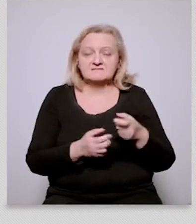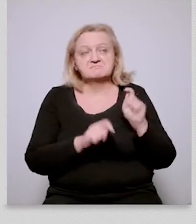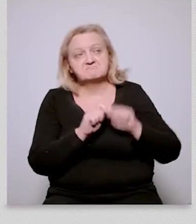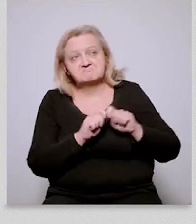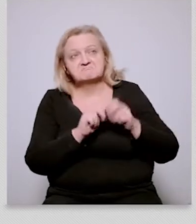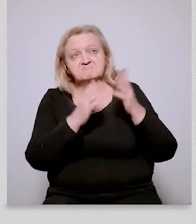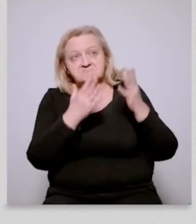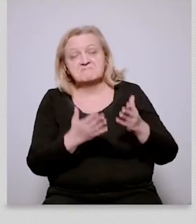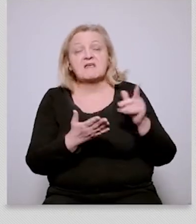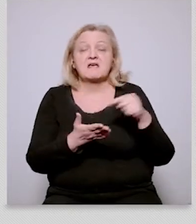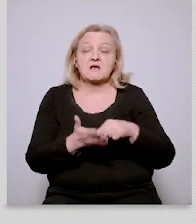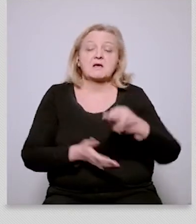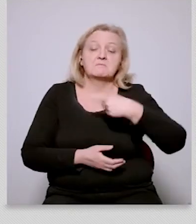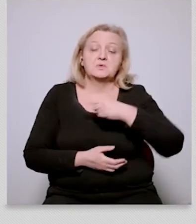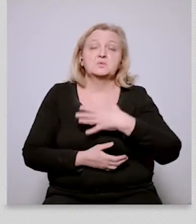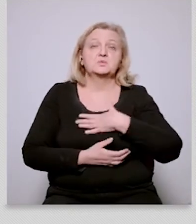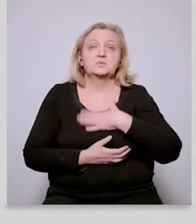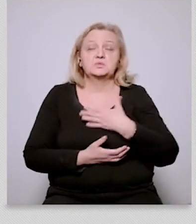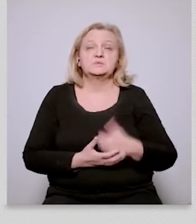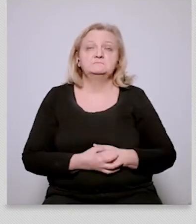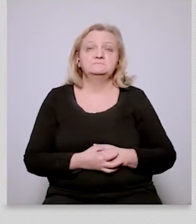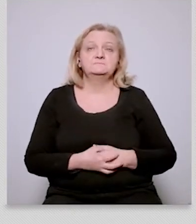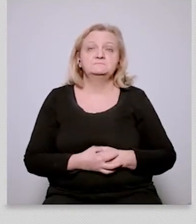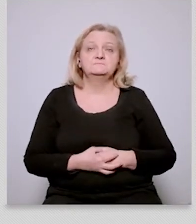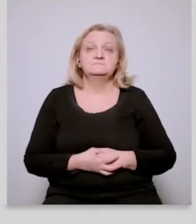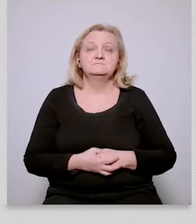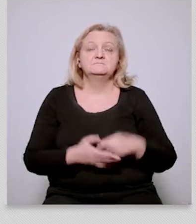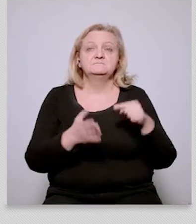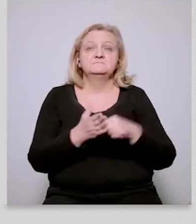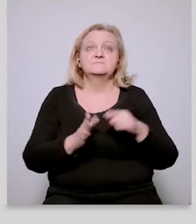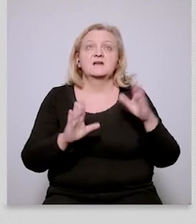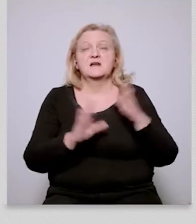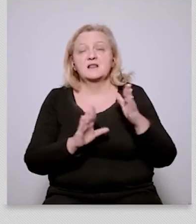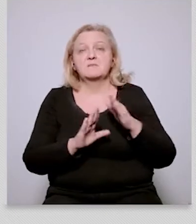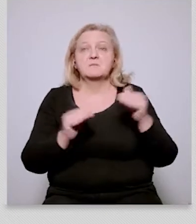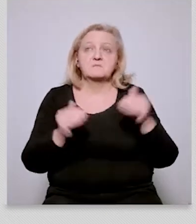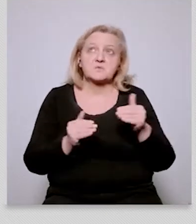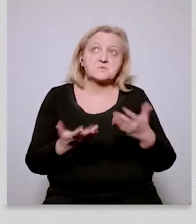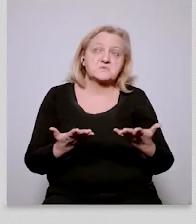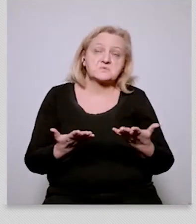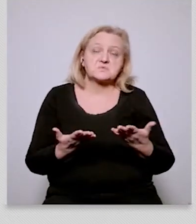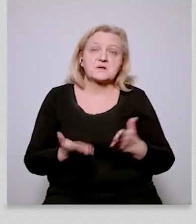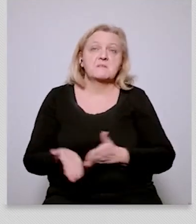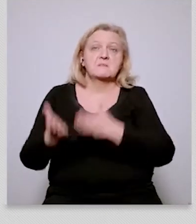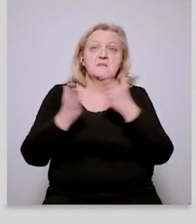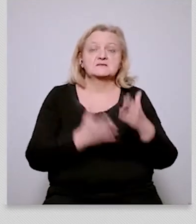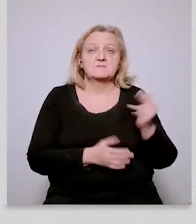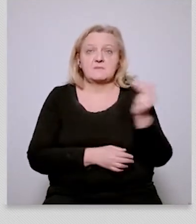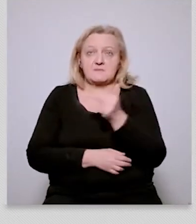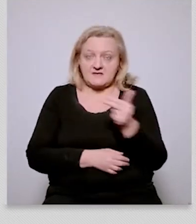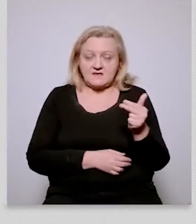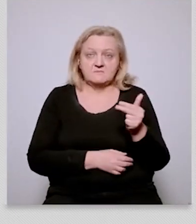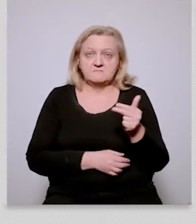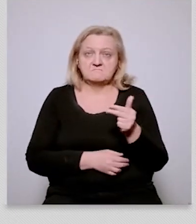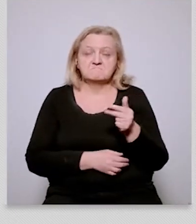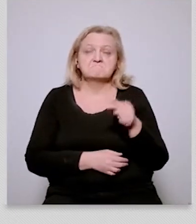takie poczucie, że klimat może być kolejnym tematem, którym